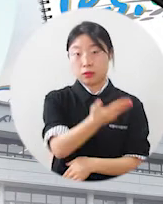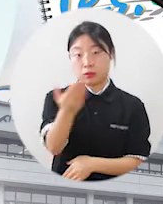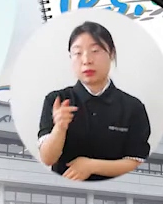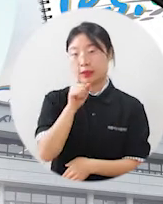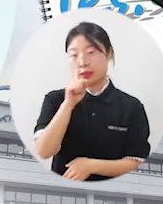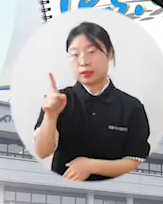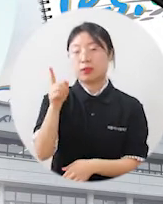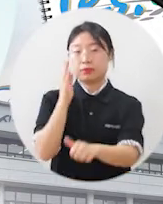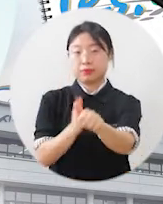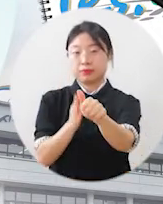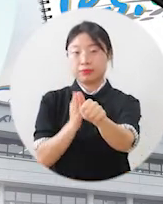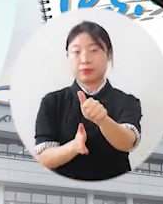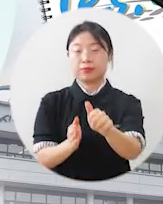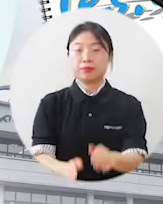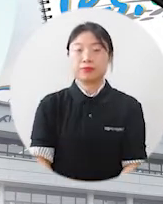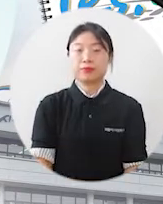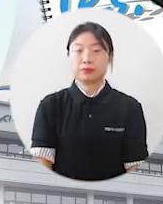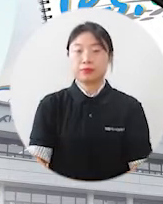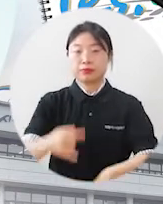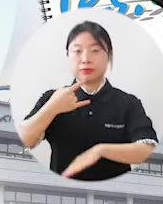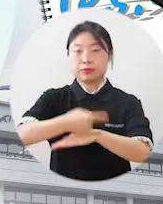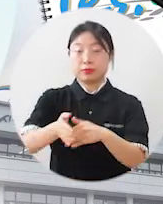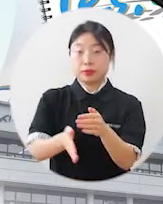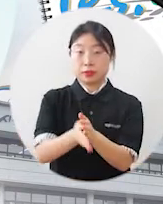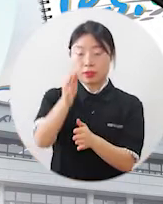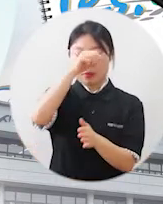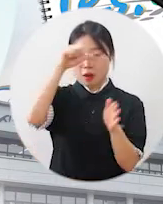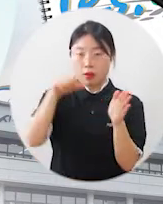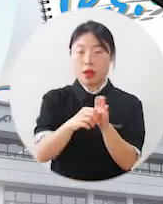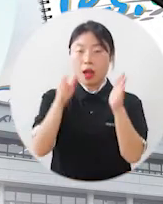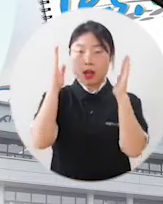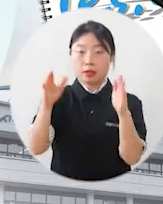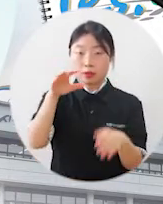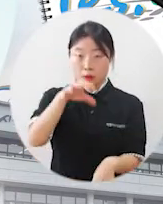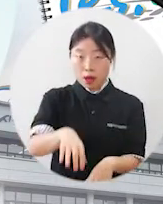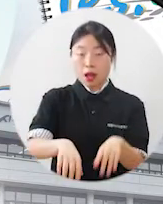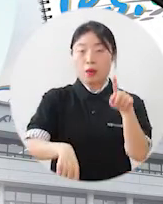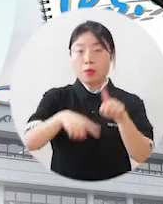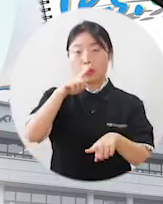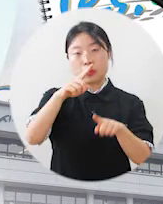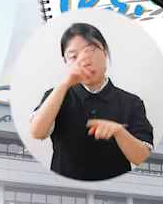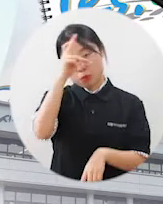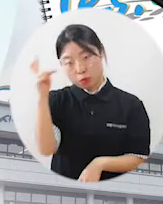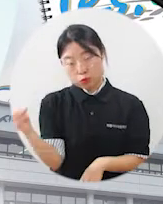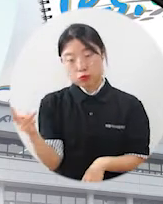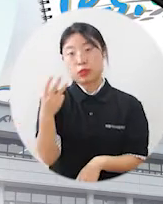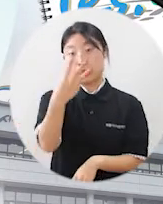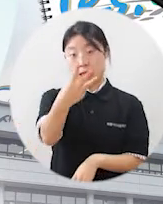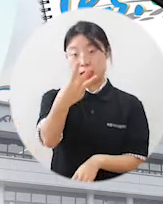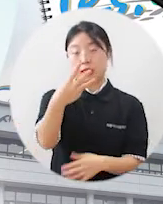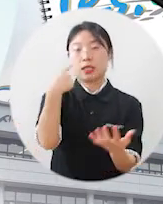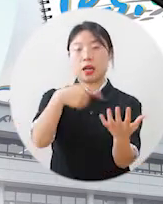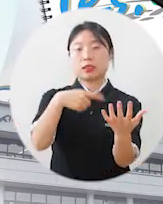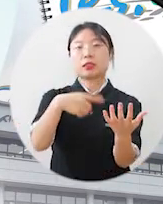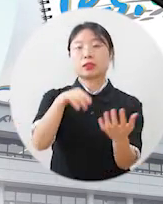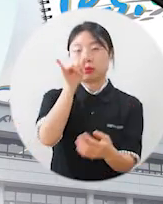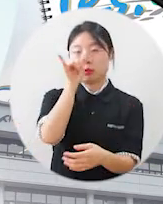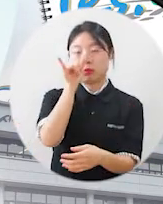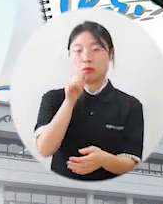신청해 수강할 수 있습니다. 의왕시 평생학습관에서 목요일 오후 3시에 진행되는 이번